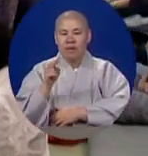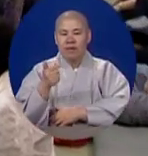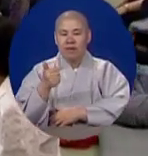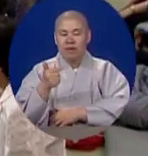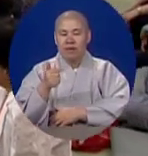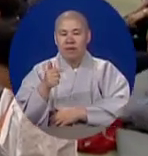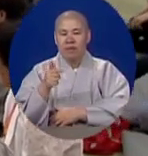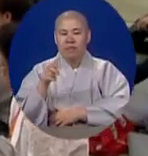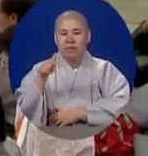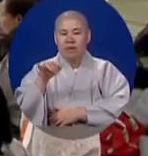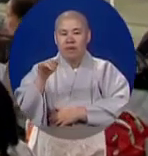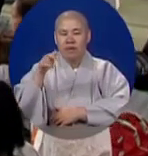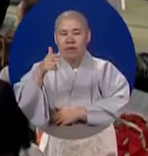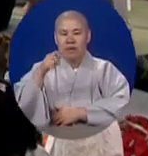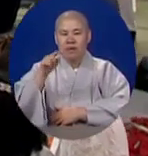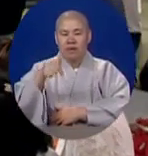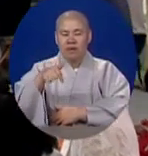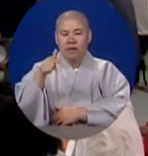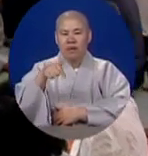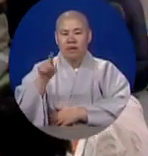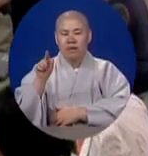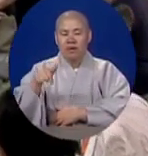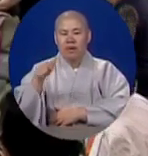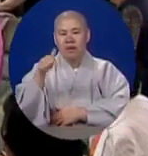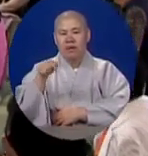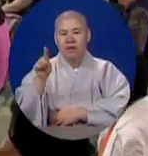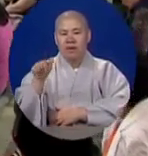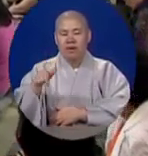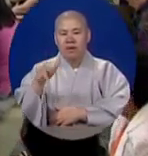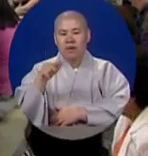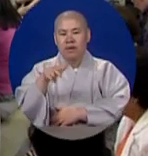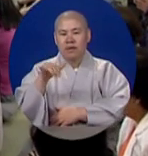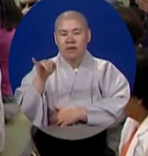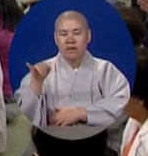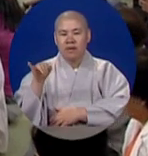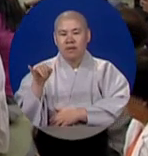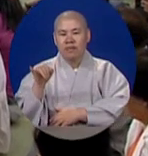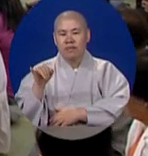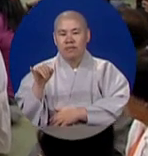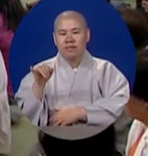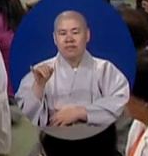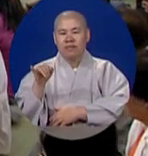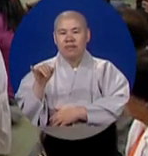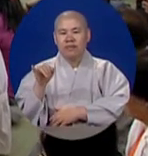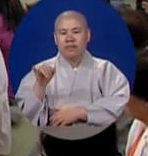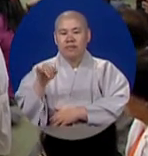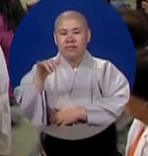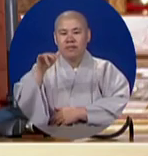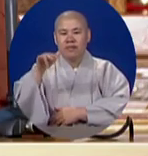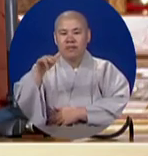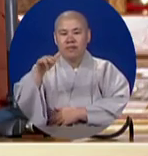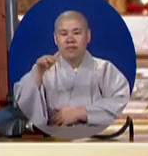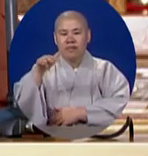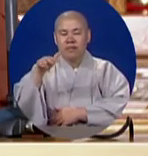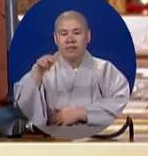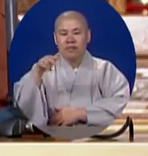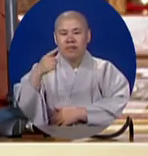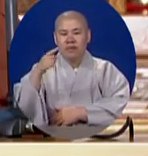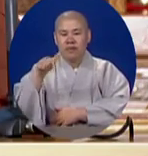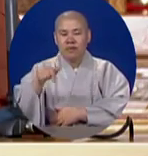즉각. 각지 마지막 아까 뭐라 그랬죠? 정무 곧